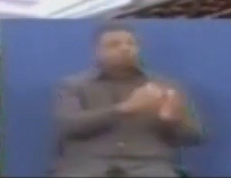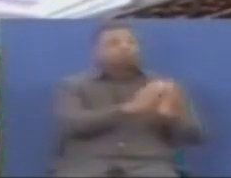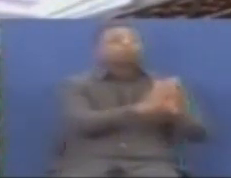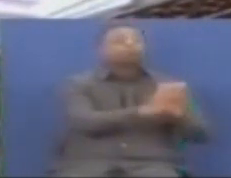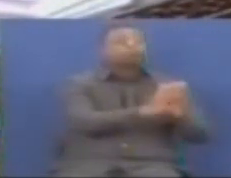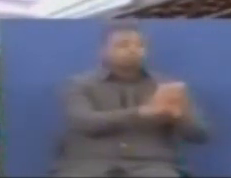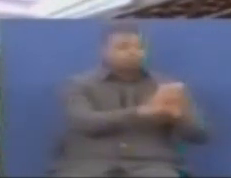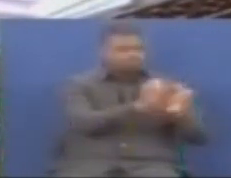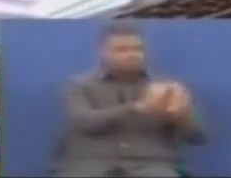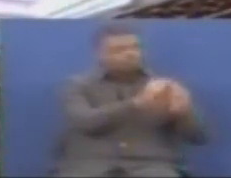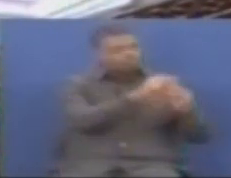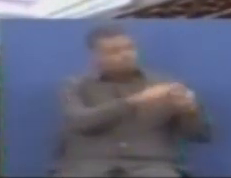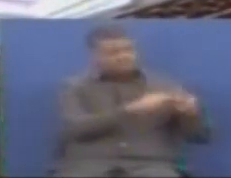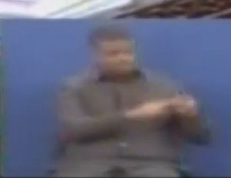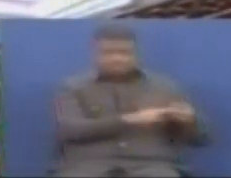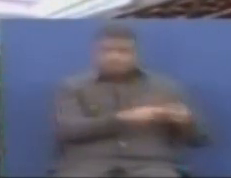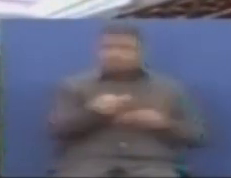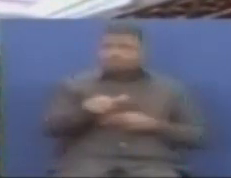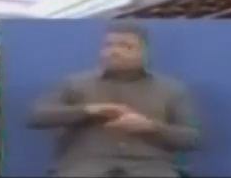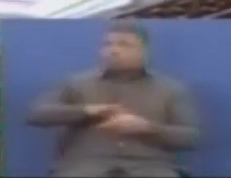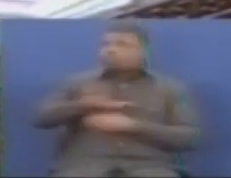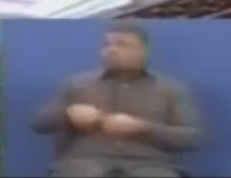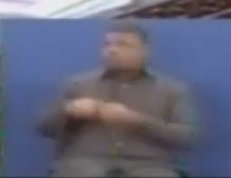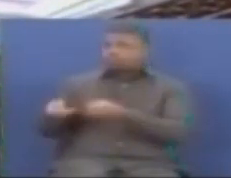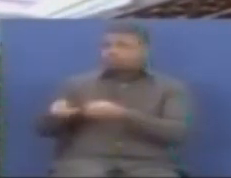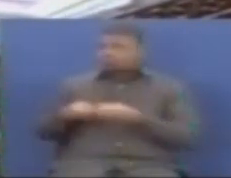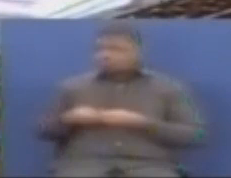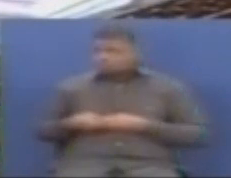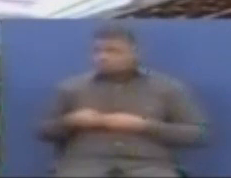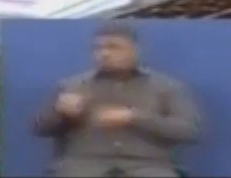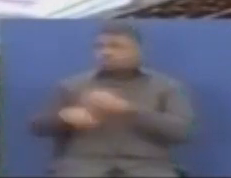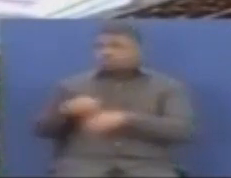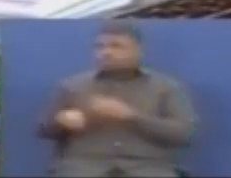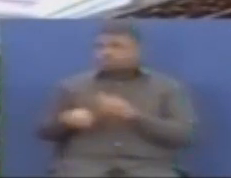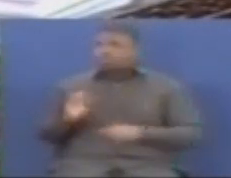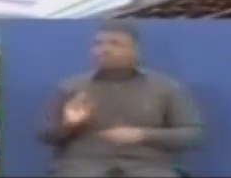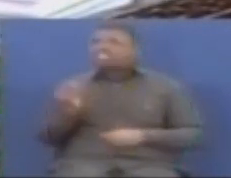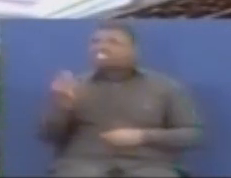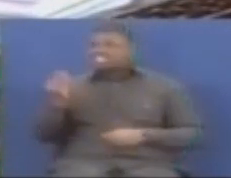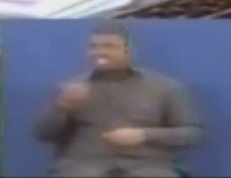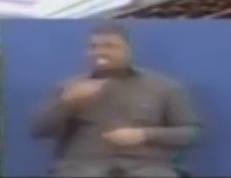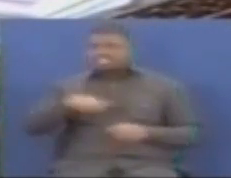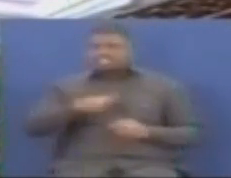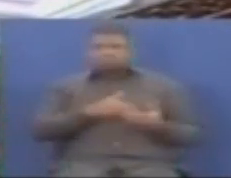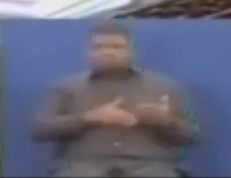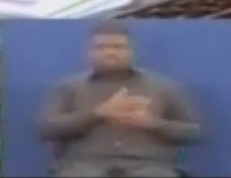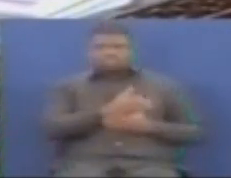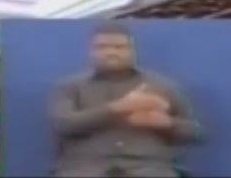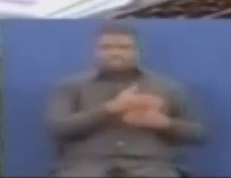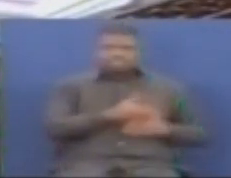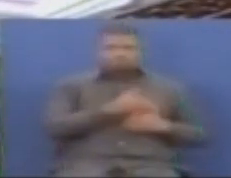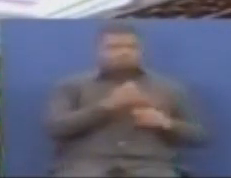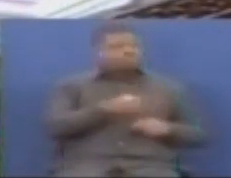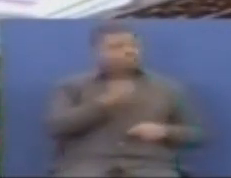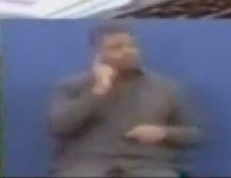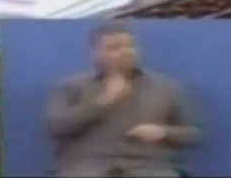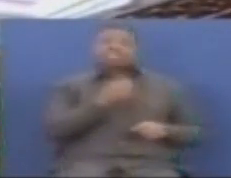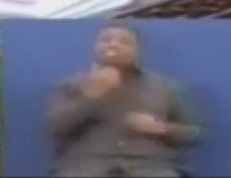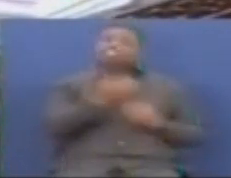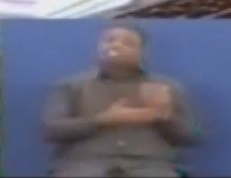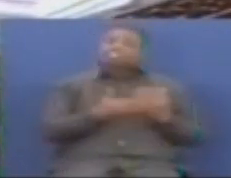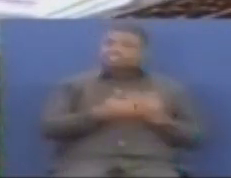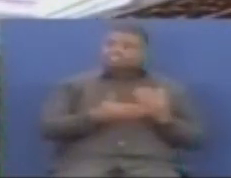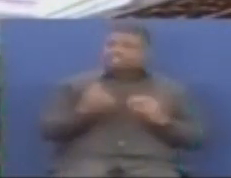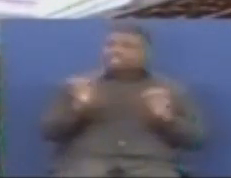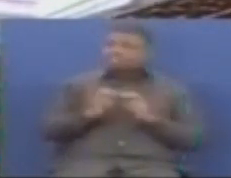mawili. Kwanza, alituletea maeneo yote ambako kuna uchimbaji wa madini, na sisi kupitia shirika la umeme nchini TANESCO